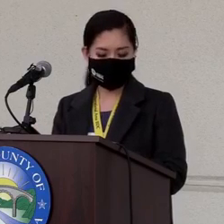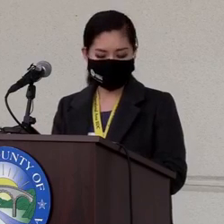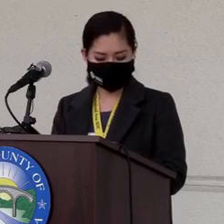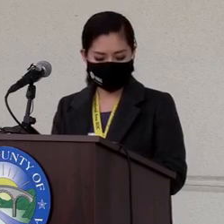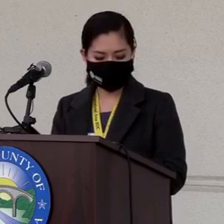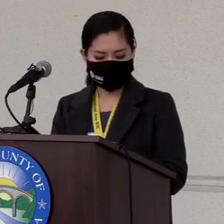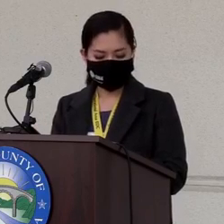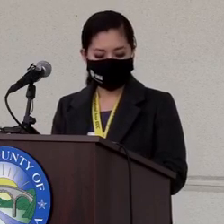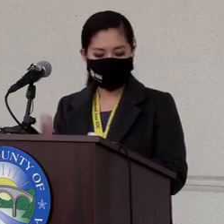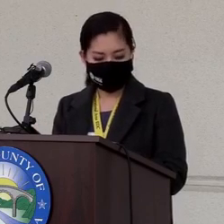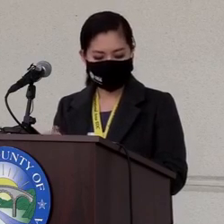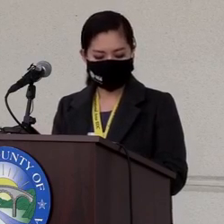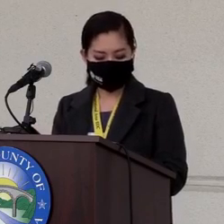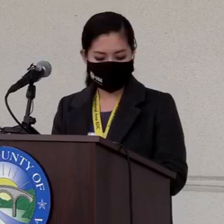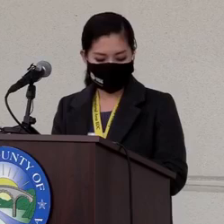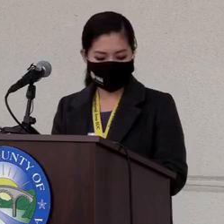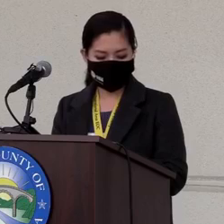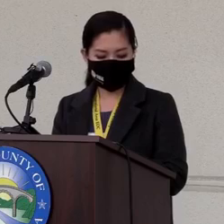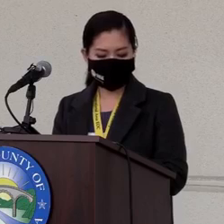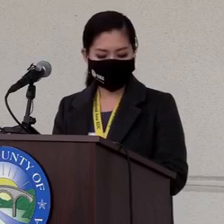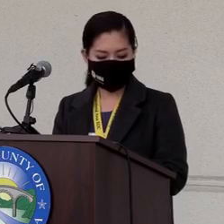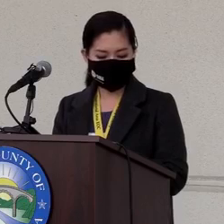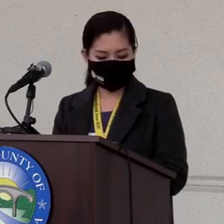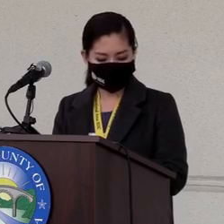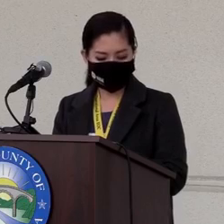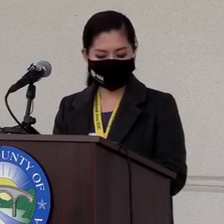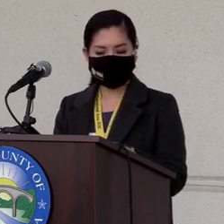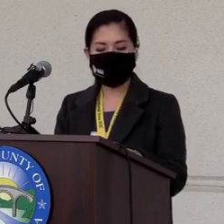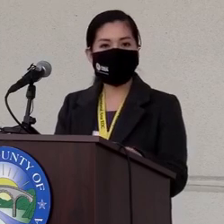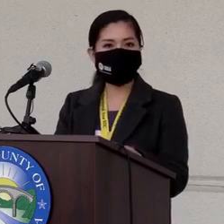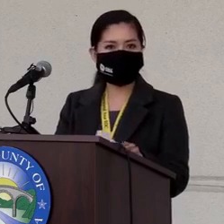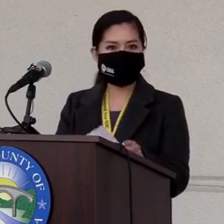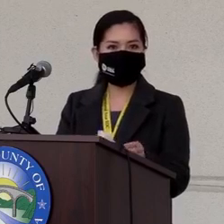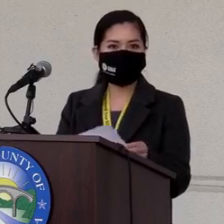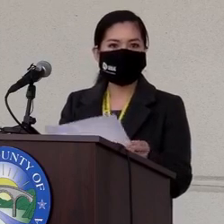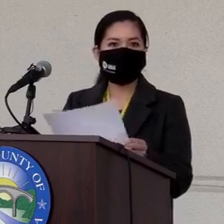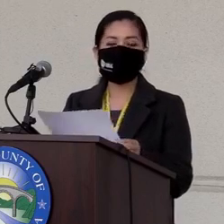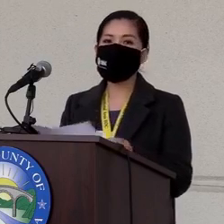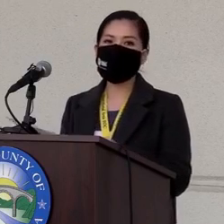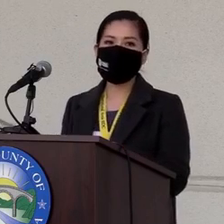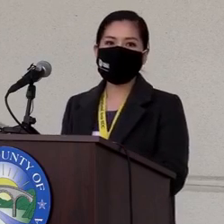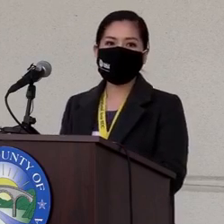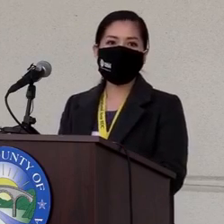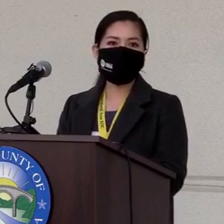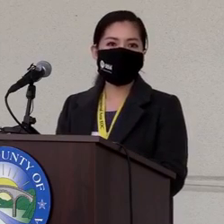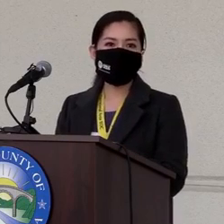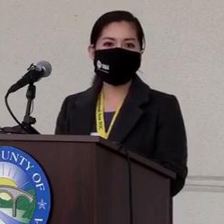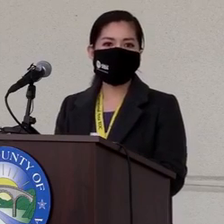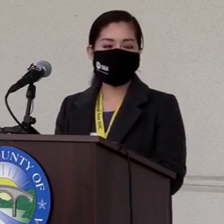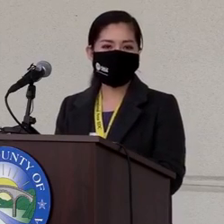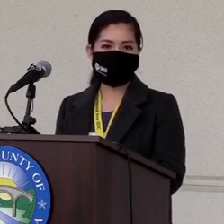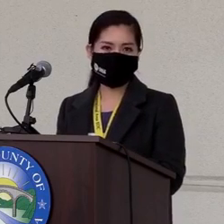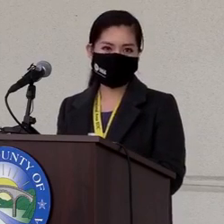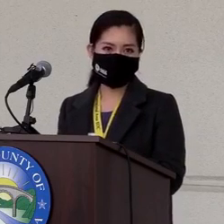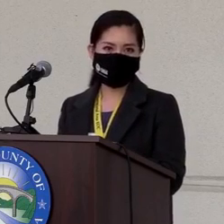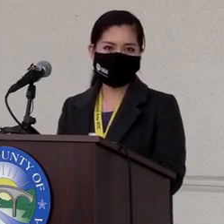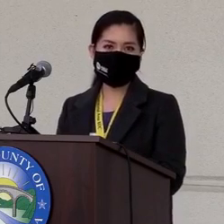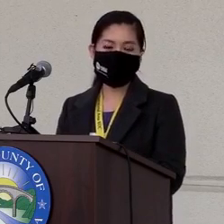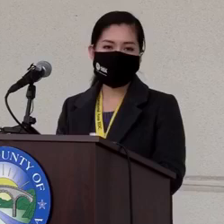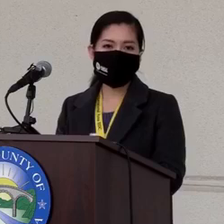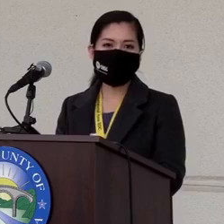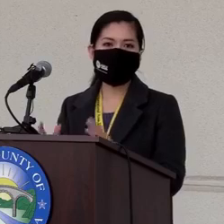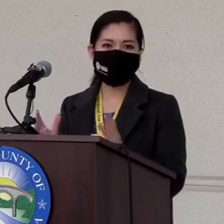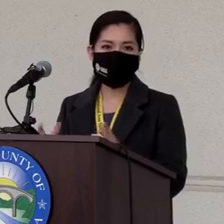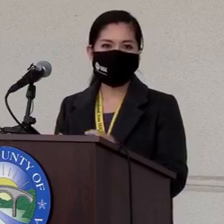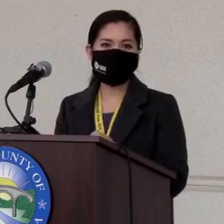nhiễm COVID-19 và một cơ sở khác là có 86 ca nhiễm COVID-19. Kính thưa quý vị, con số này rất là đáng báo động và